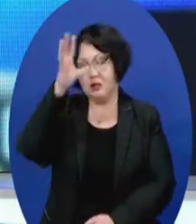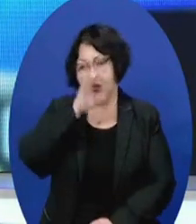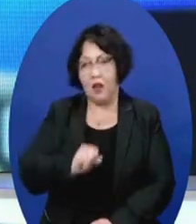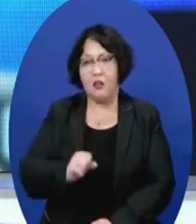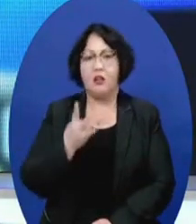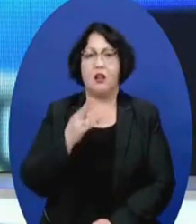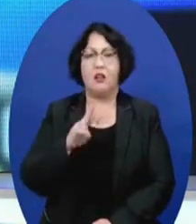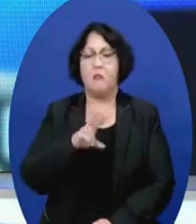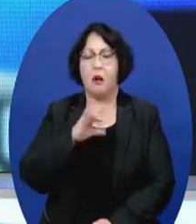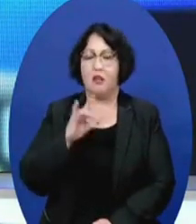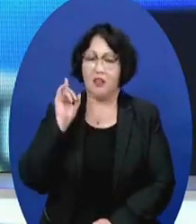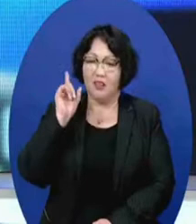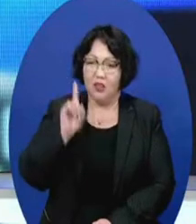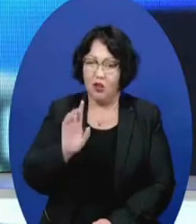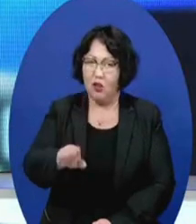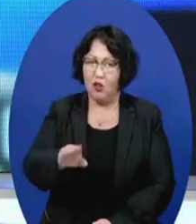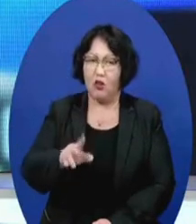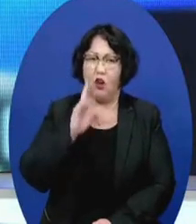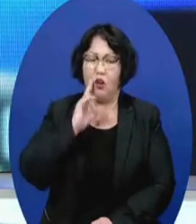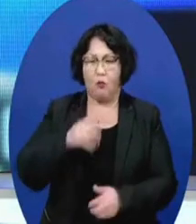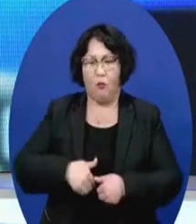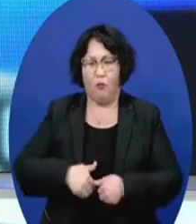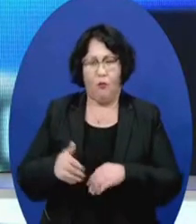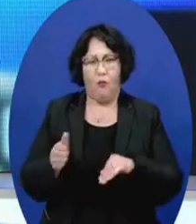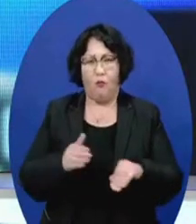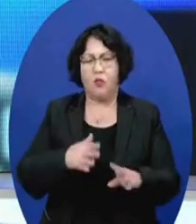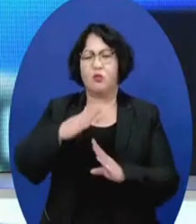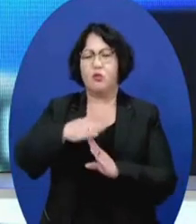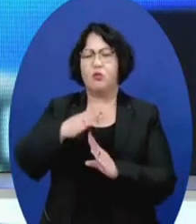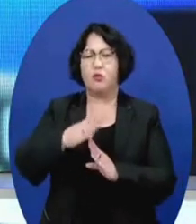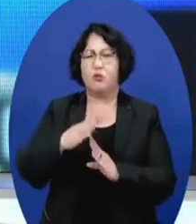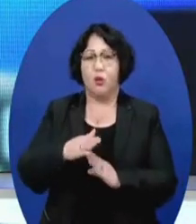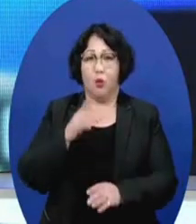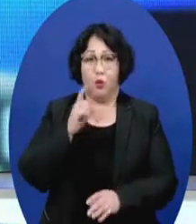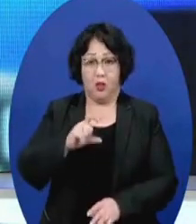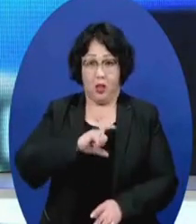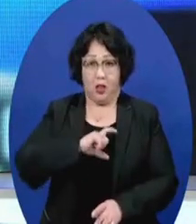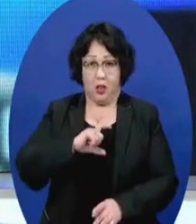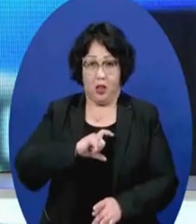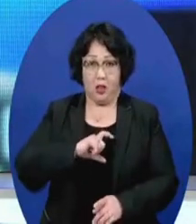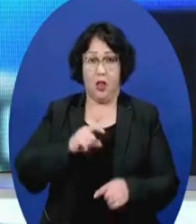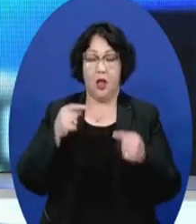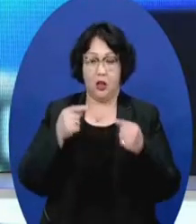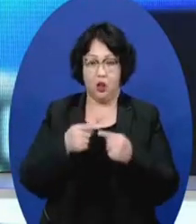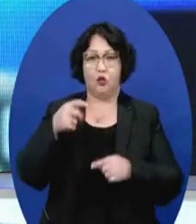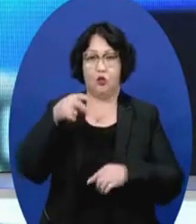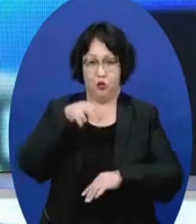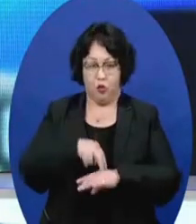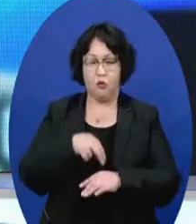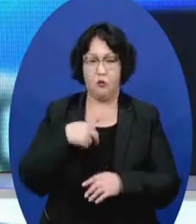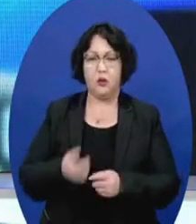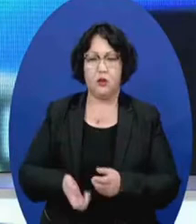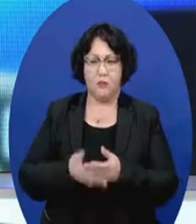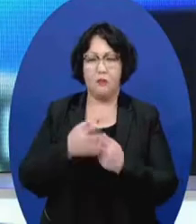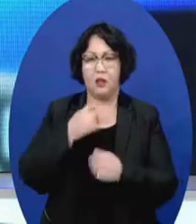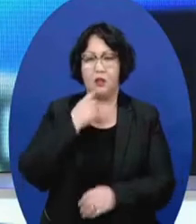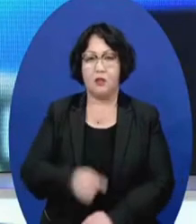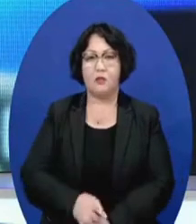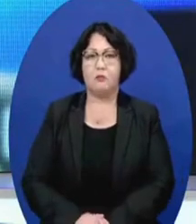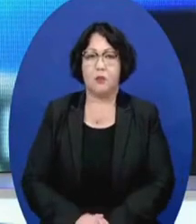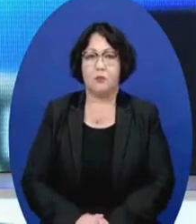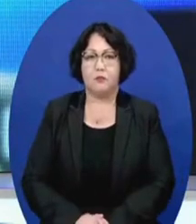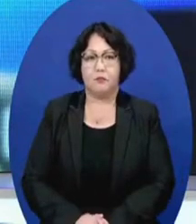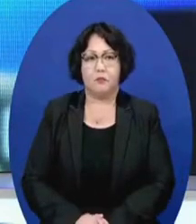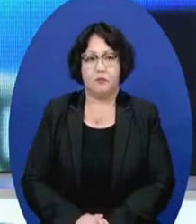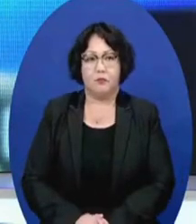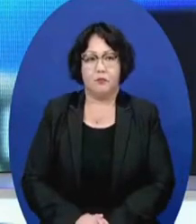үсгэлэнгийн зогсоохыг хүслээ. Хүний эрхийг зөрчдөг хилмигдүүлсэн байж болзошгүй босромг үйллийн эсрэг зогсоно гэдгийг хувийн зүй сайд энэ үеэр